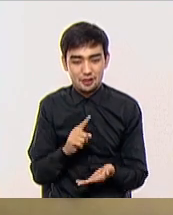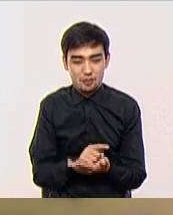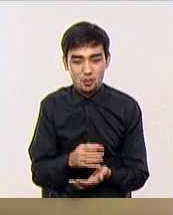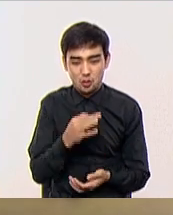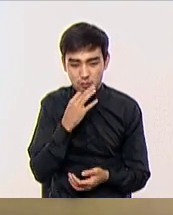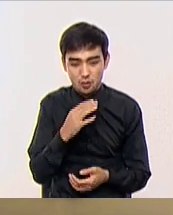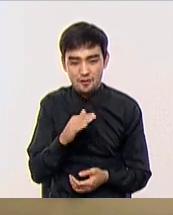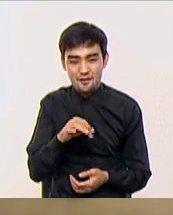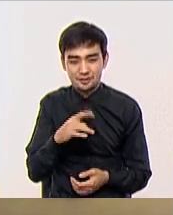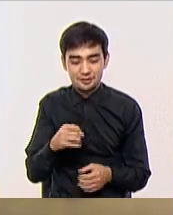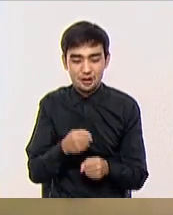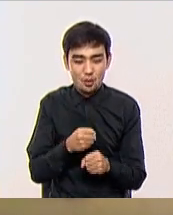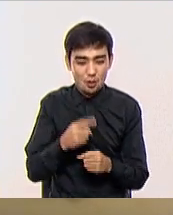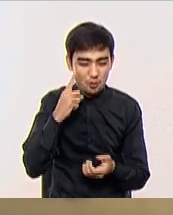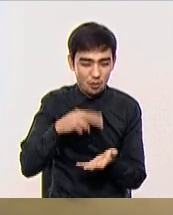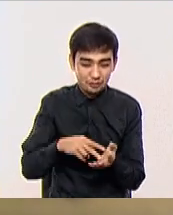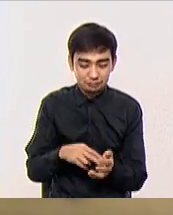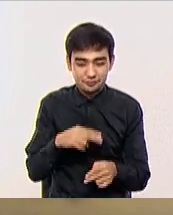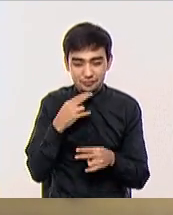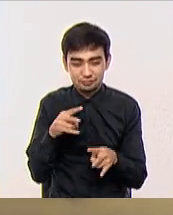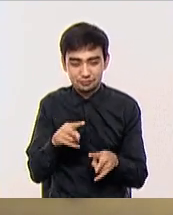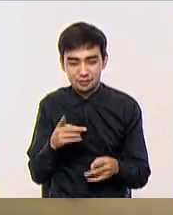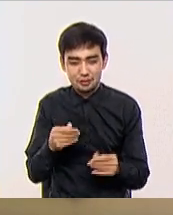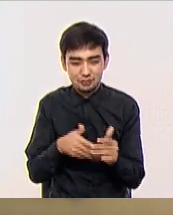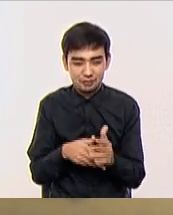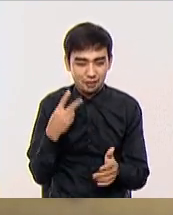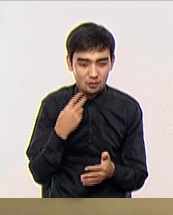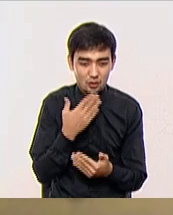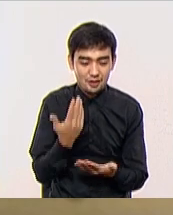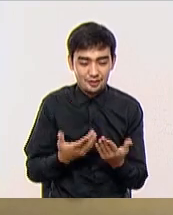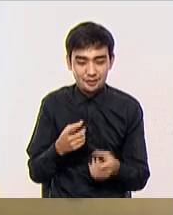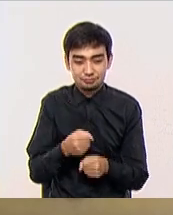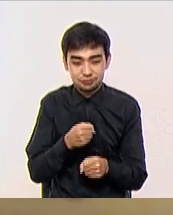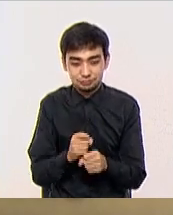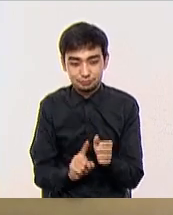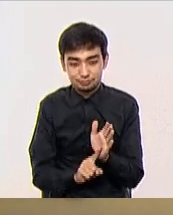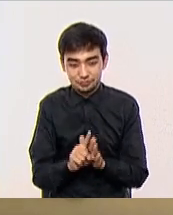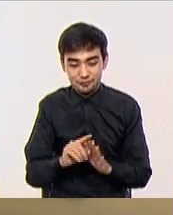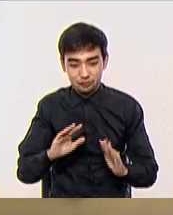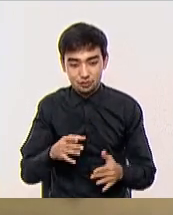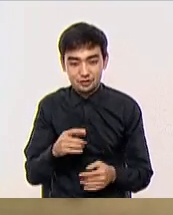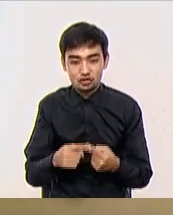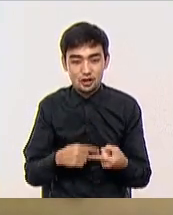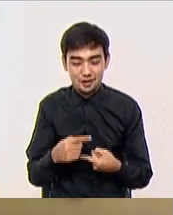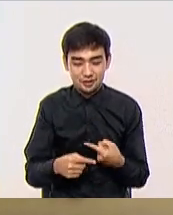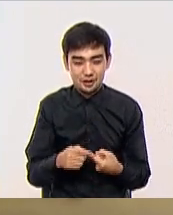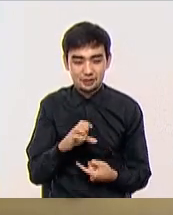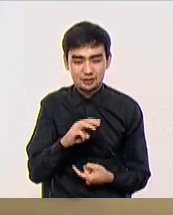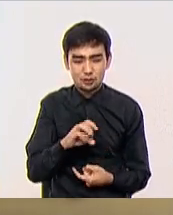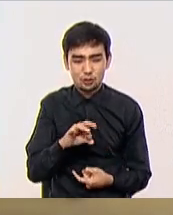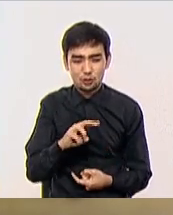любой фазе реализации проекта, и если проект будет реализовываться вот через структуру